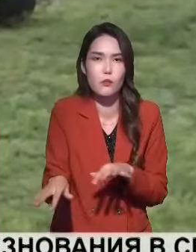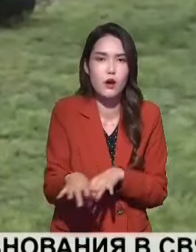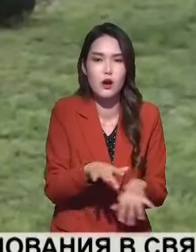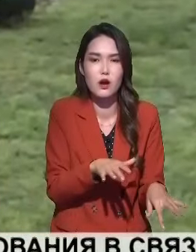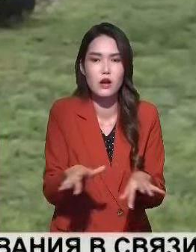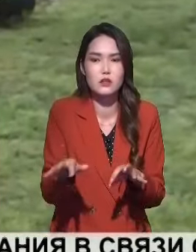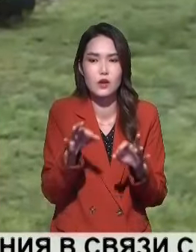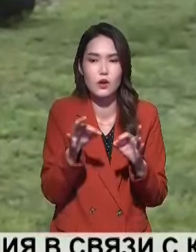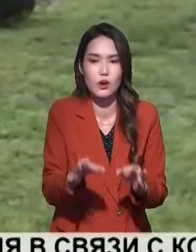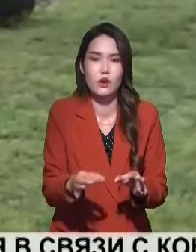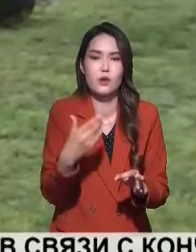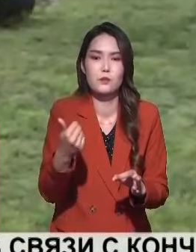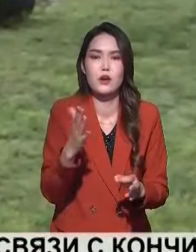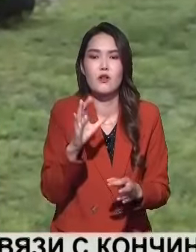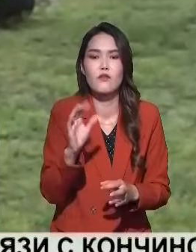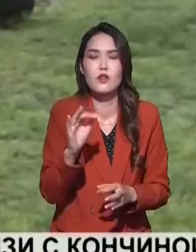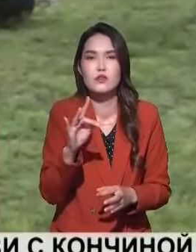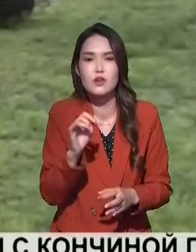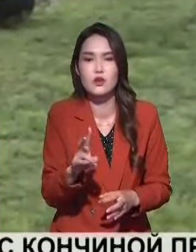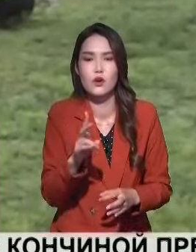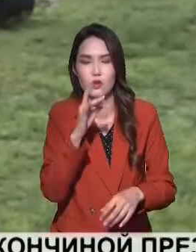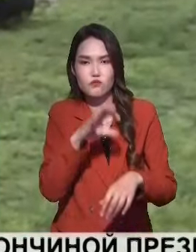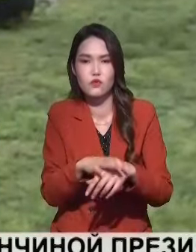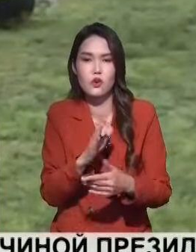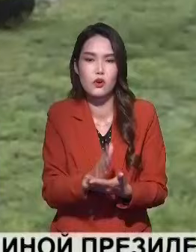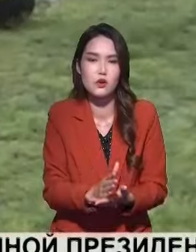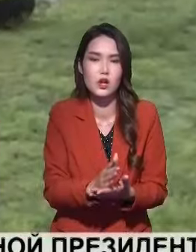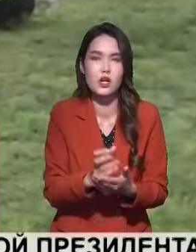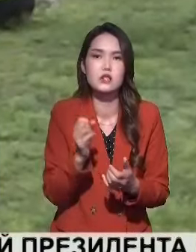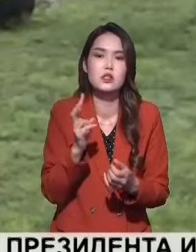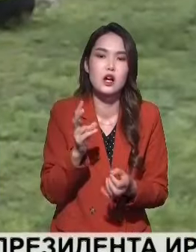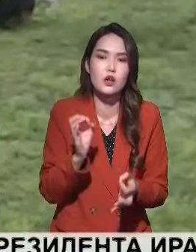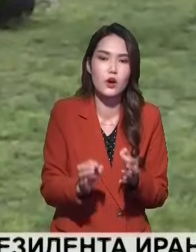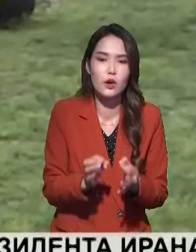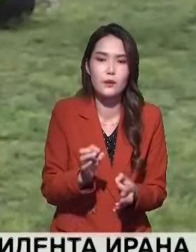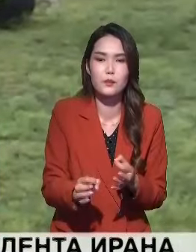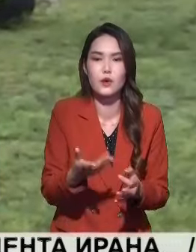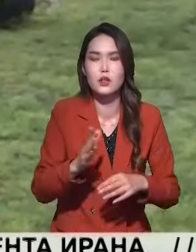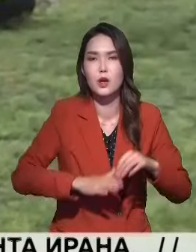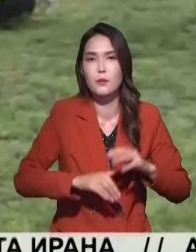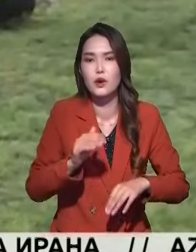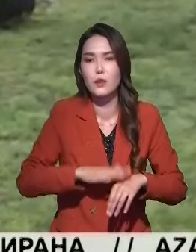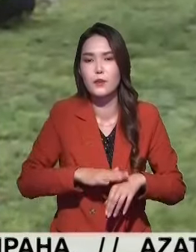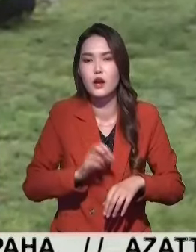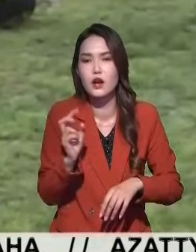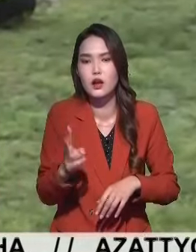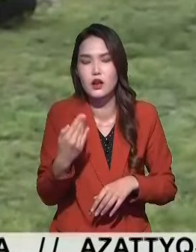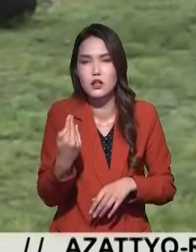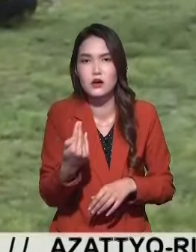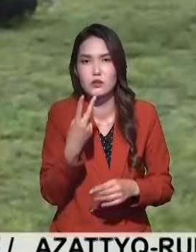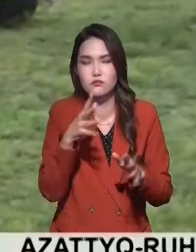если ветеринары и судьи фиксируют, что лошадь изнеможена или повреждены ноги, то они